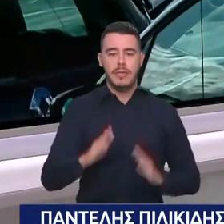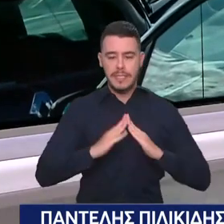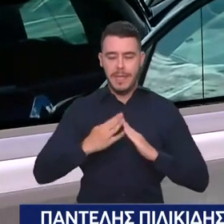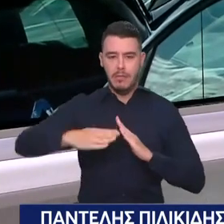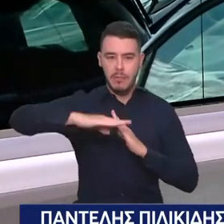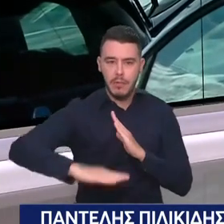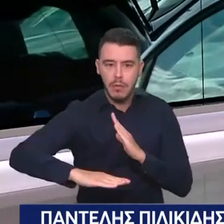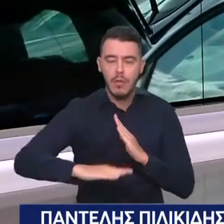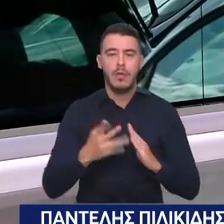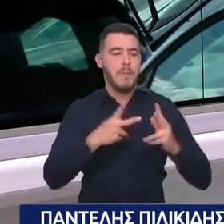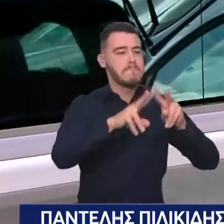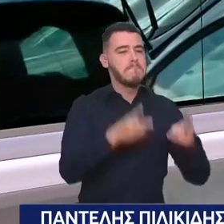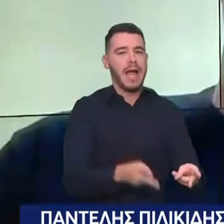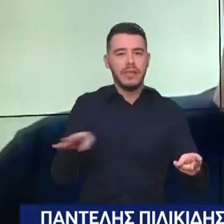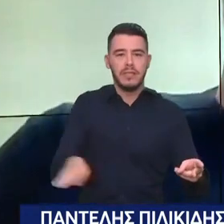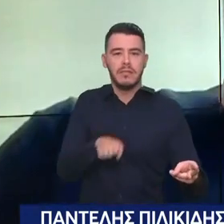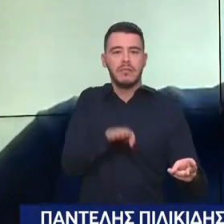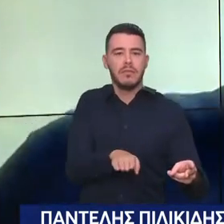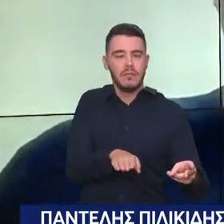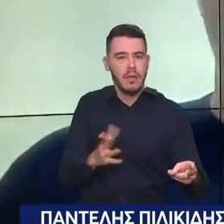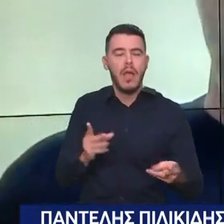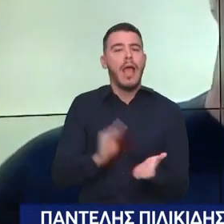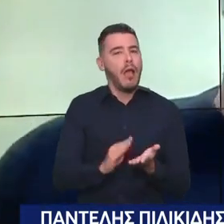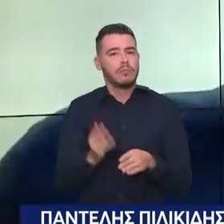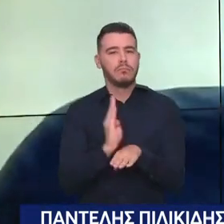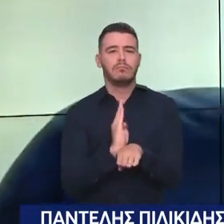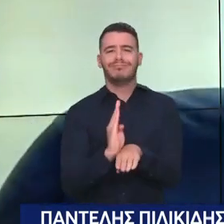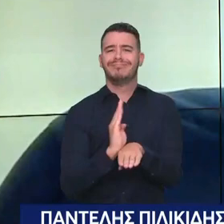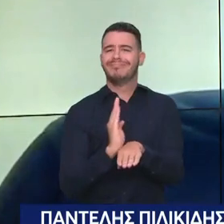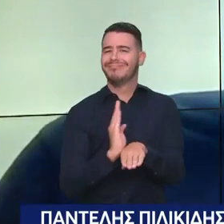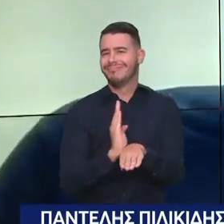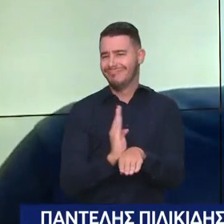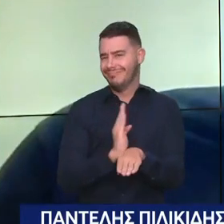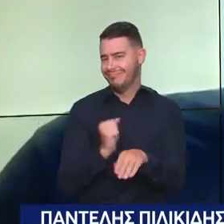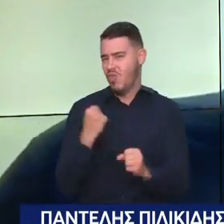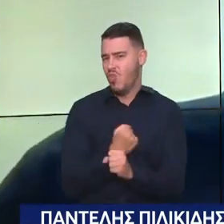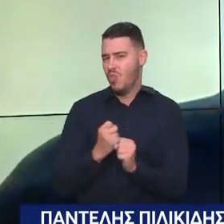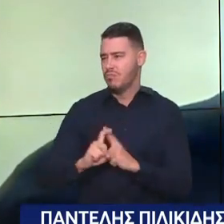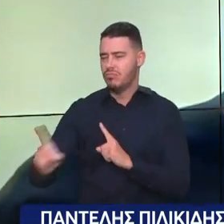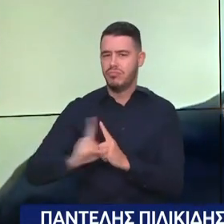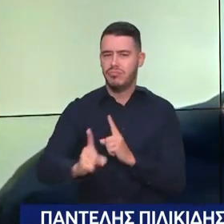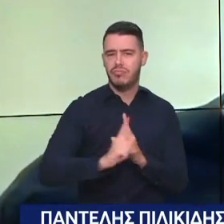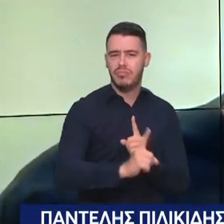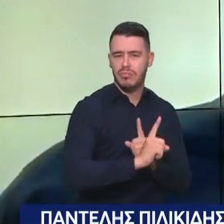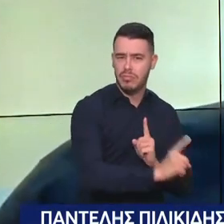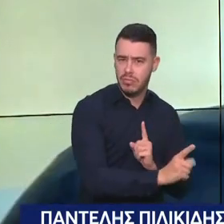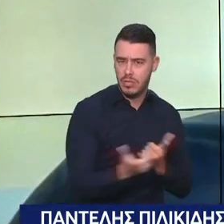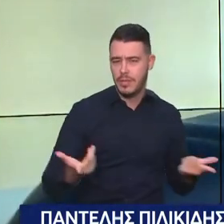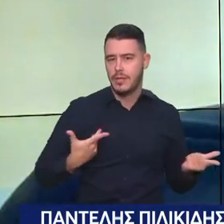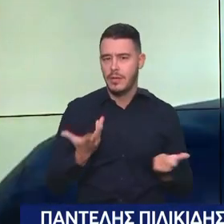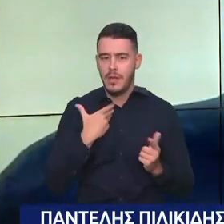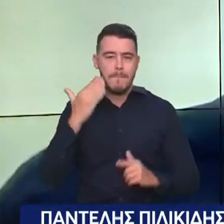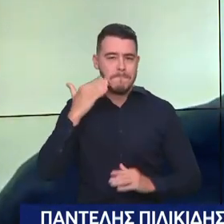αυτοκίνητο. Τύχανε να έχω και μία κλούμα για τις υποχρεώσεις της δουλειάς. Όπως καταλαβαίνετε, με ένα αυτοκίνητο τύπου μητρία δεν μπορώ να κουβαλάω εγώ με λιτζάνες, ψάρια